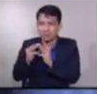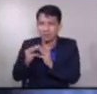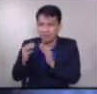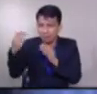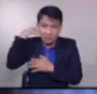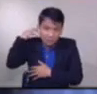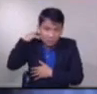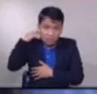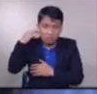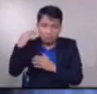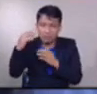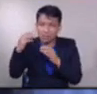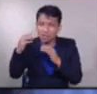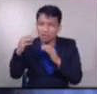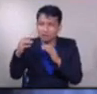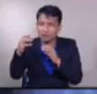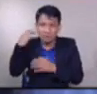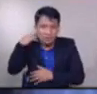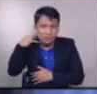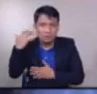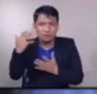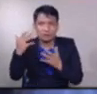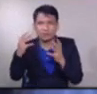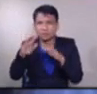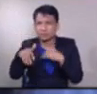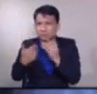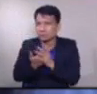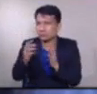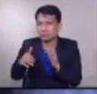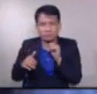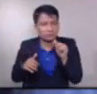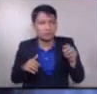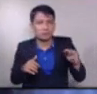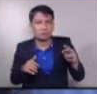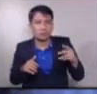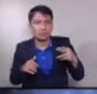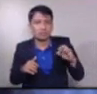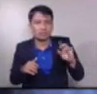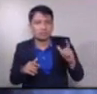Tribal Self-Governance. Aside from the Royal Maharlika,